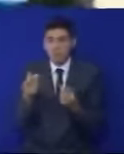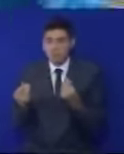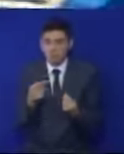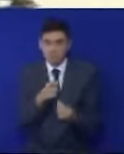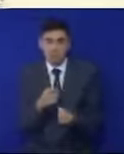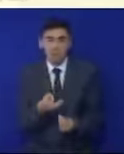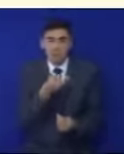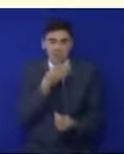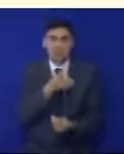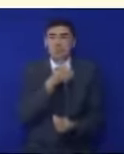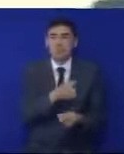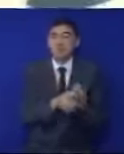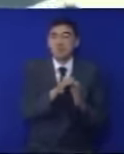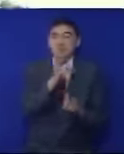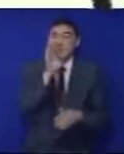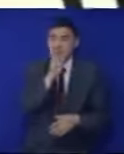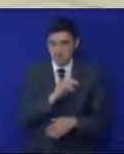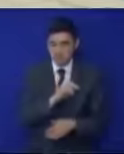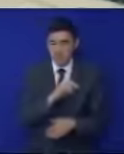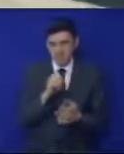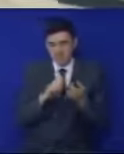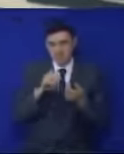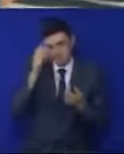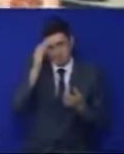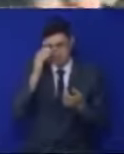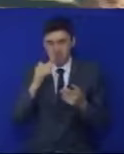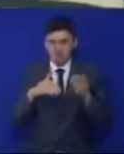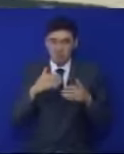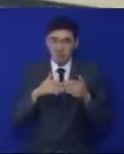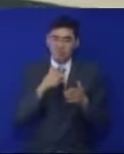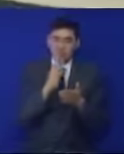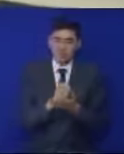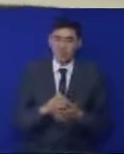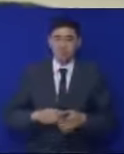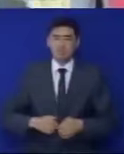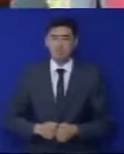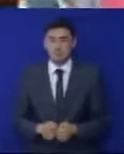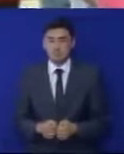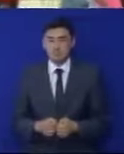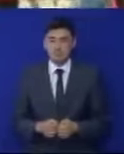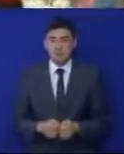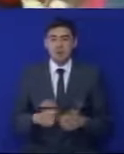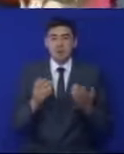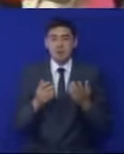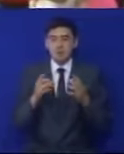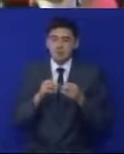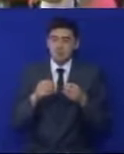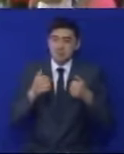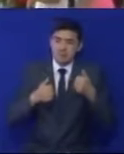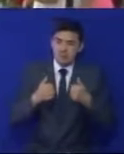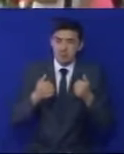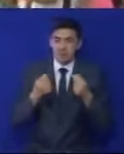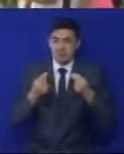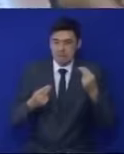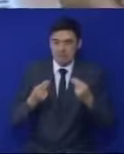табады. Жаңа қырларынан танылып, өздерінің шығармашылық мүмкіндіктерін ашып жатқандар да бар, дейді тәрбиешілер. Алаңдарда тартысты ойын,